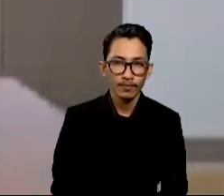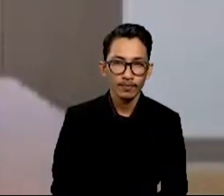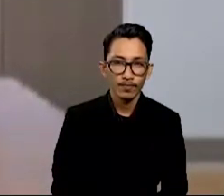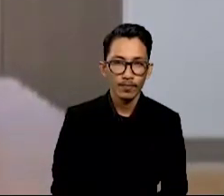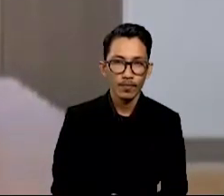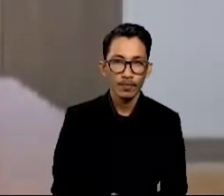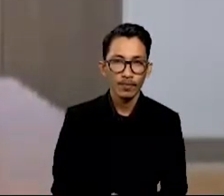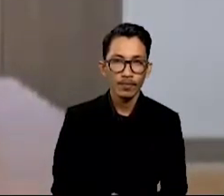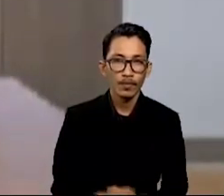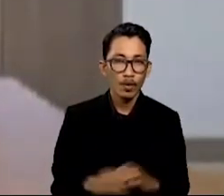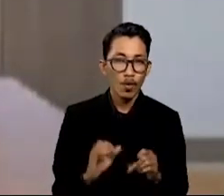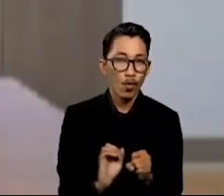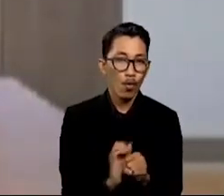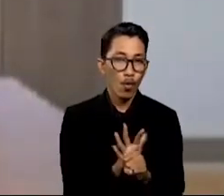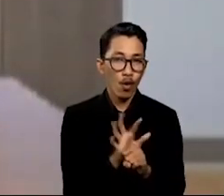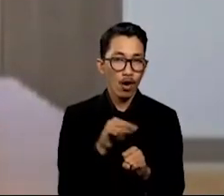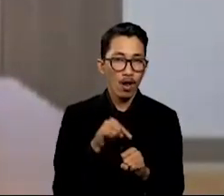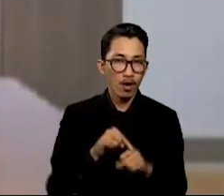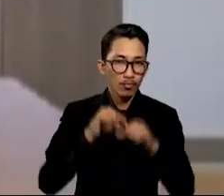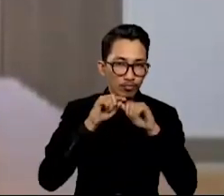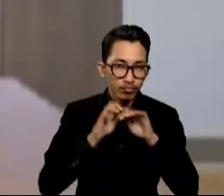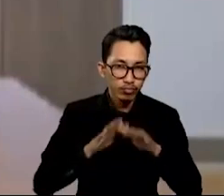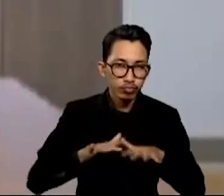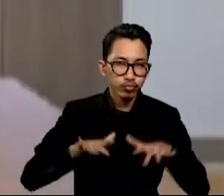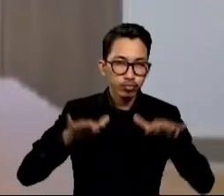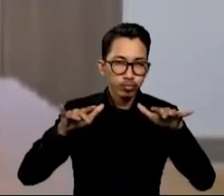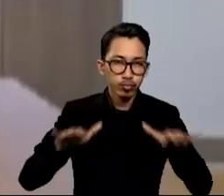mewabah atau ada di wilayah kita